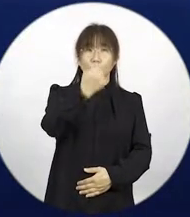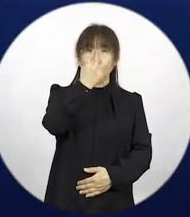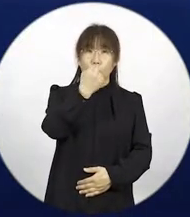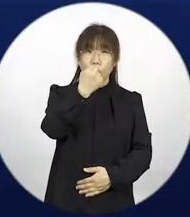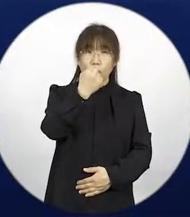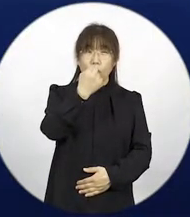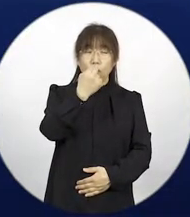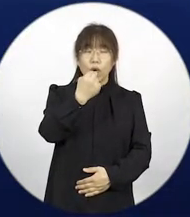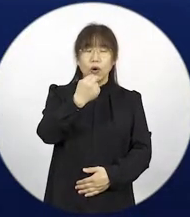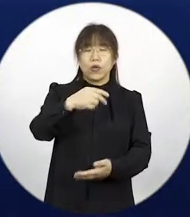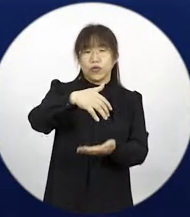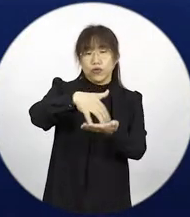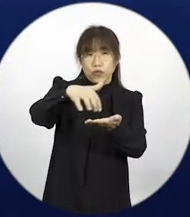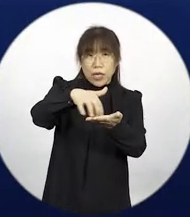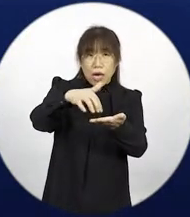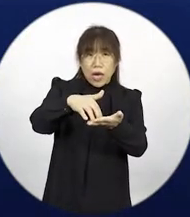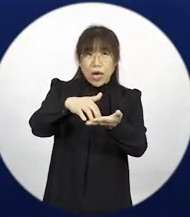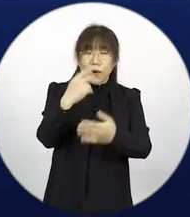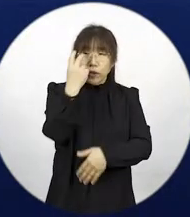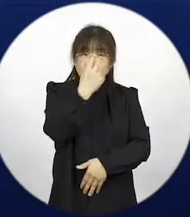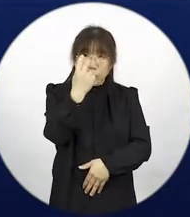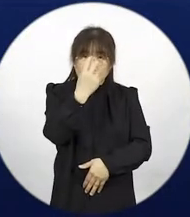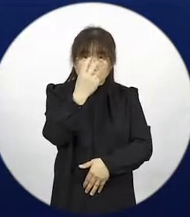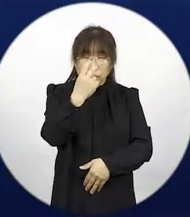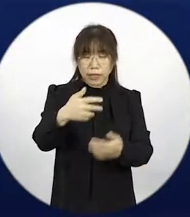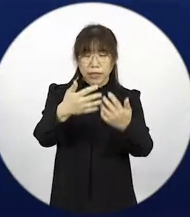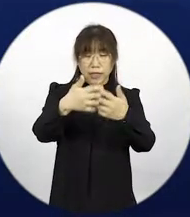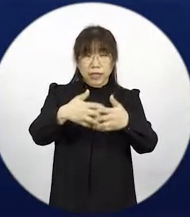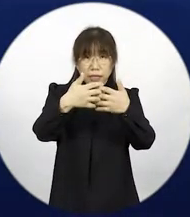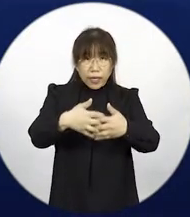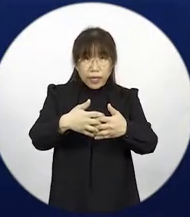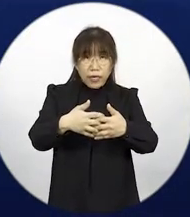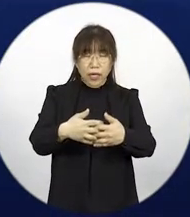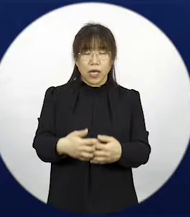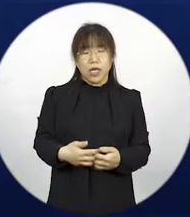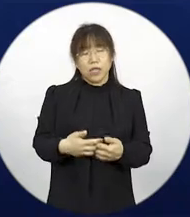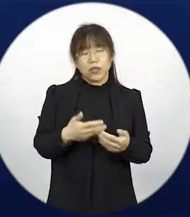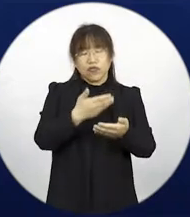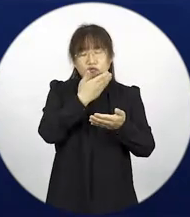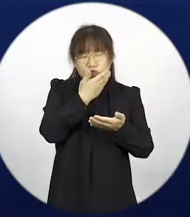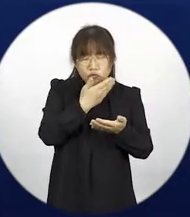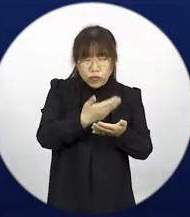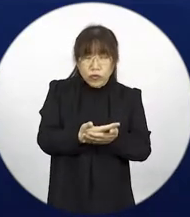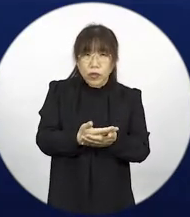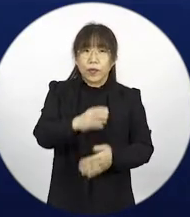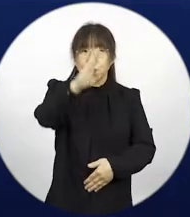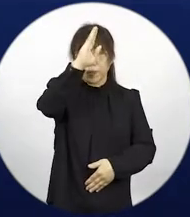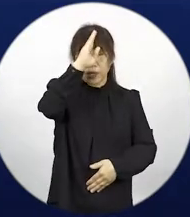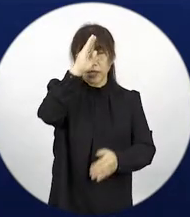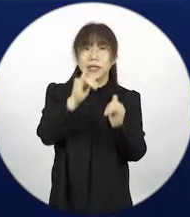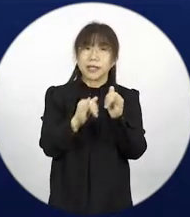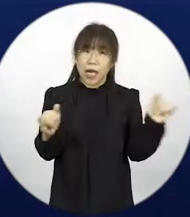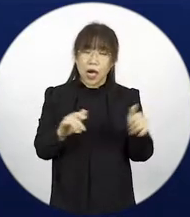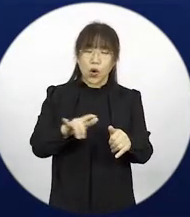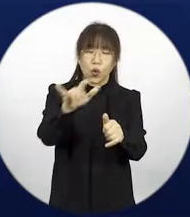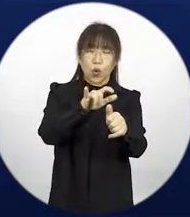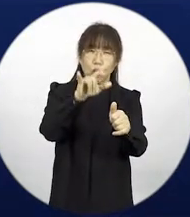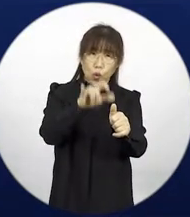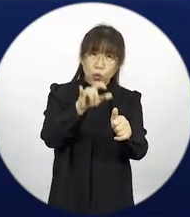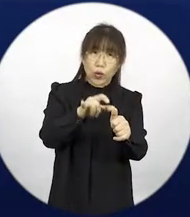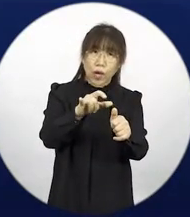산소포화도 측정기는 60대 이상 고령자나 중증 질환이 있는 코로나19 확진자에게는 꼭 필요한